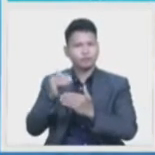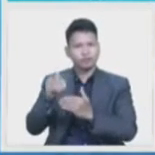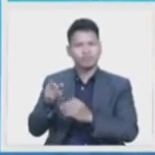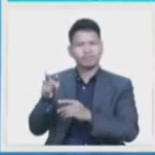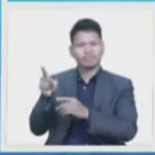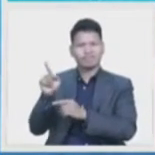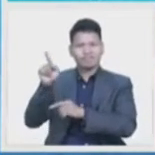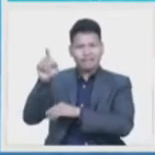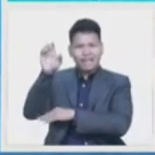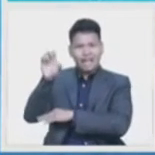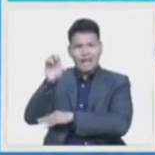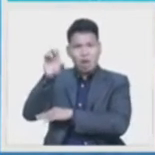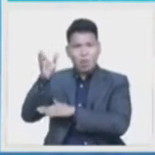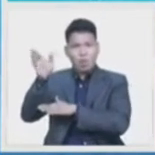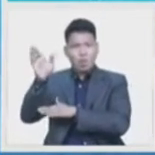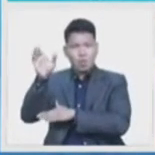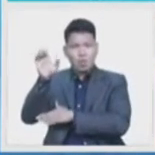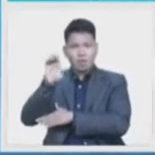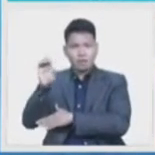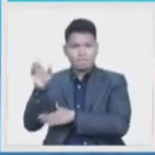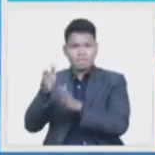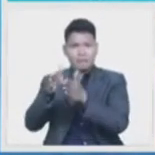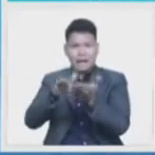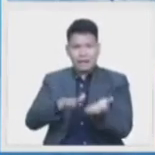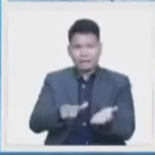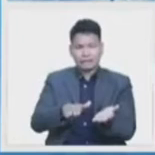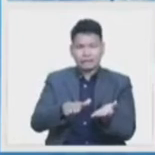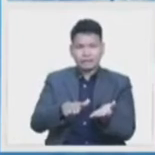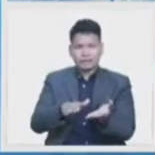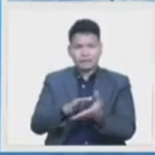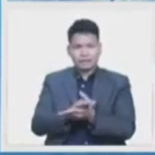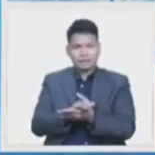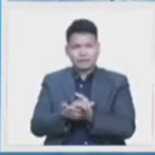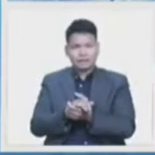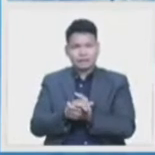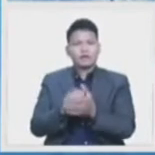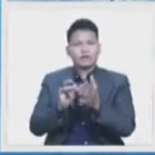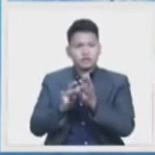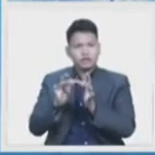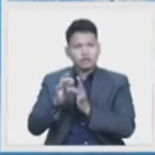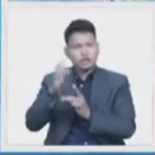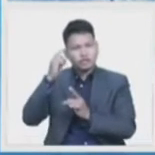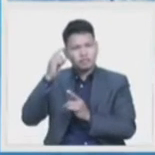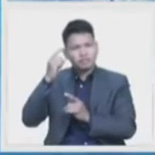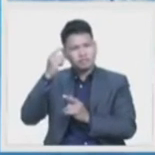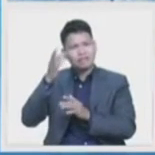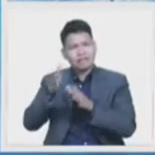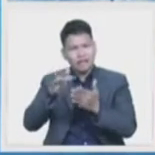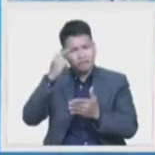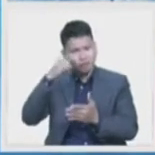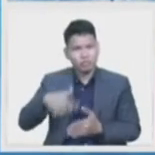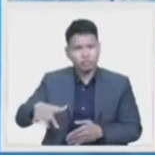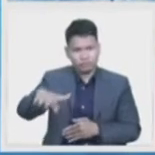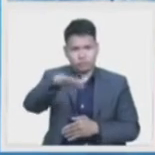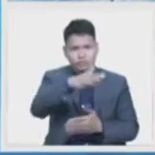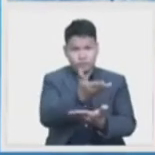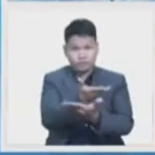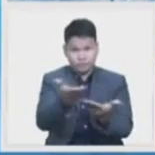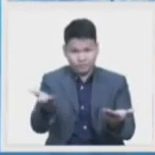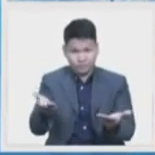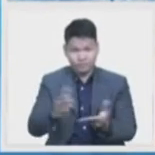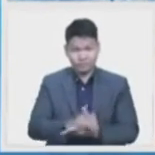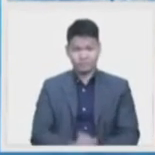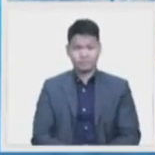iyang kamatayon, si Jesus Christ nagpakamatay para kanato. Was Christ made of a